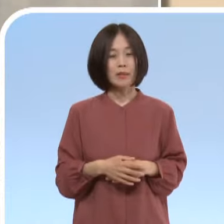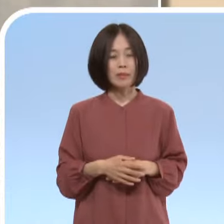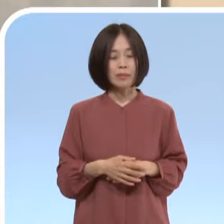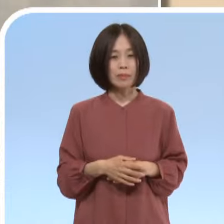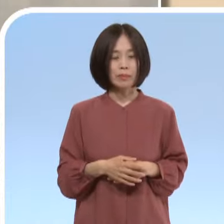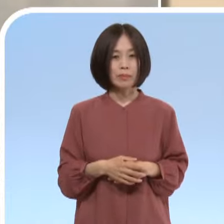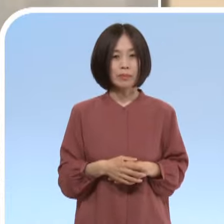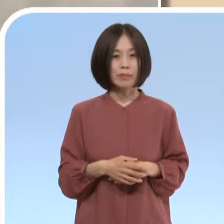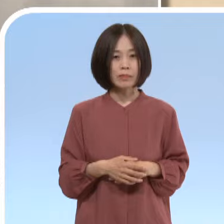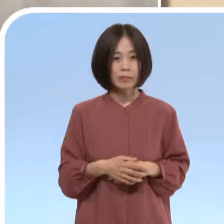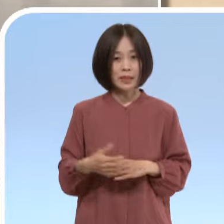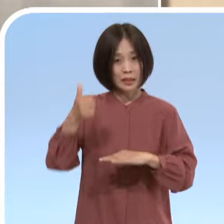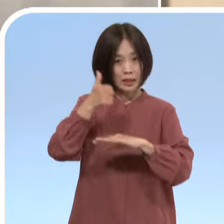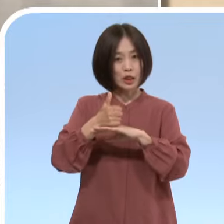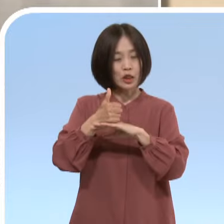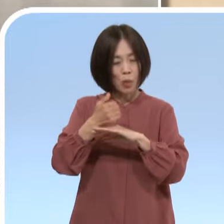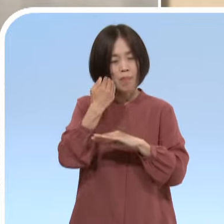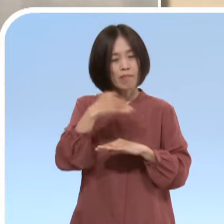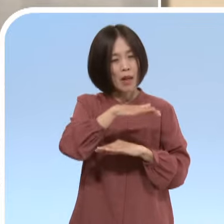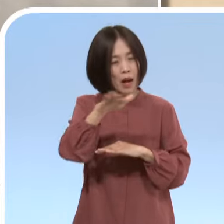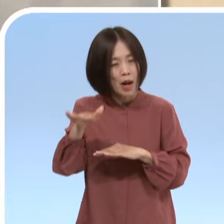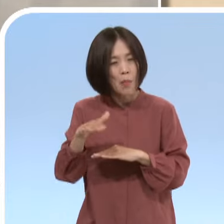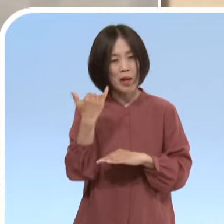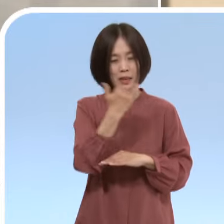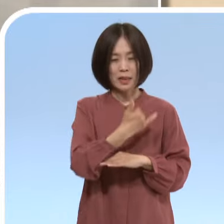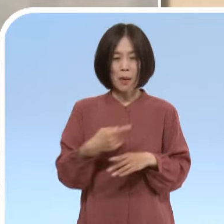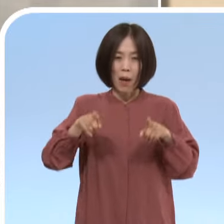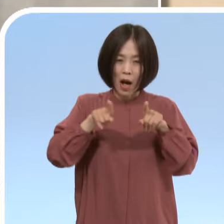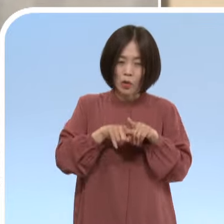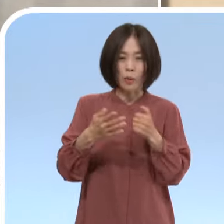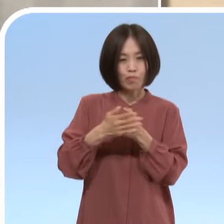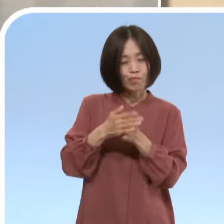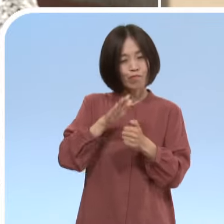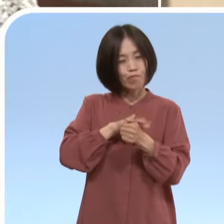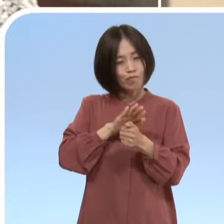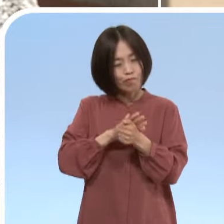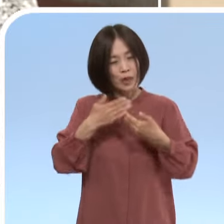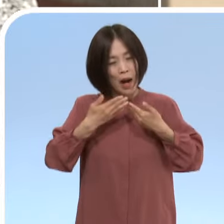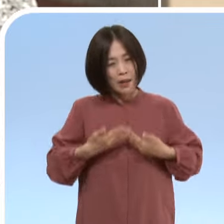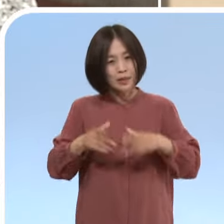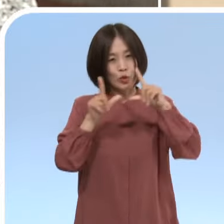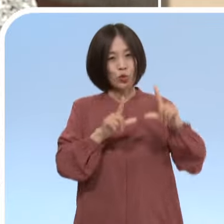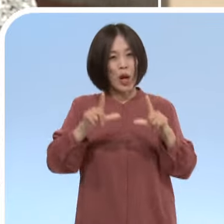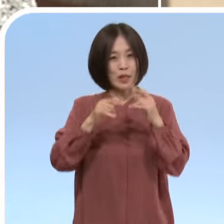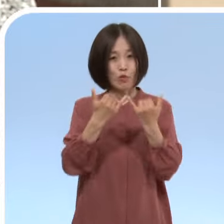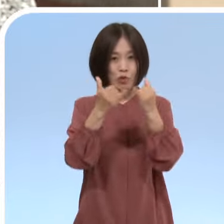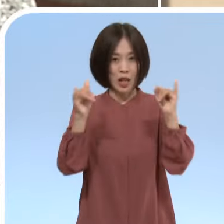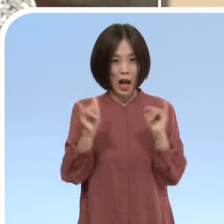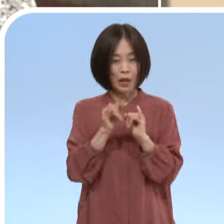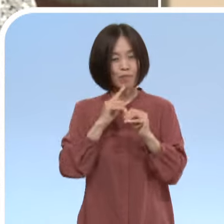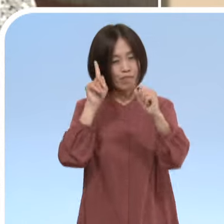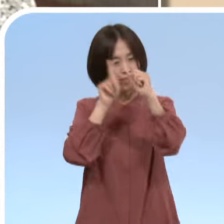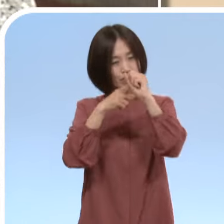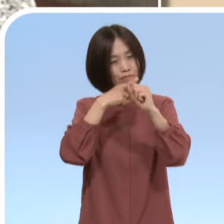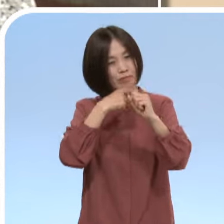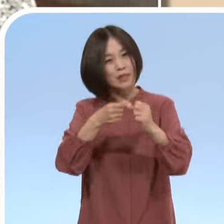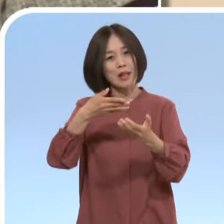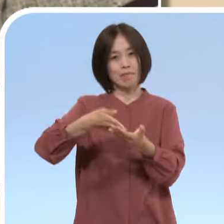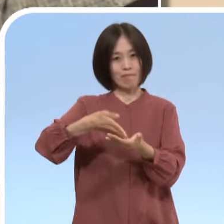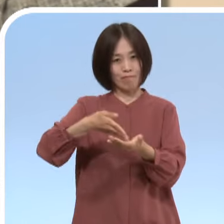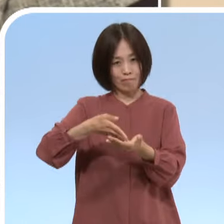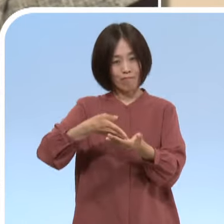。知事は誰もが人生のパートナーと協力しながら安心して暮らせる社会を実現させ